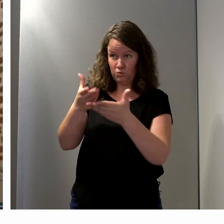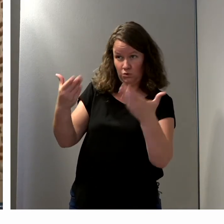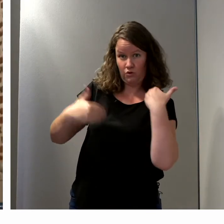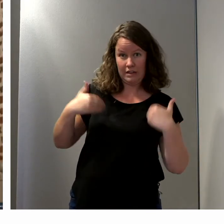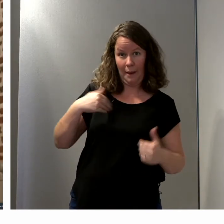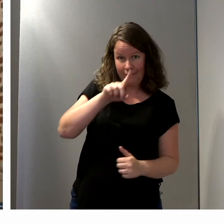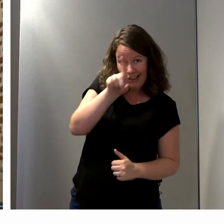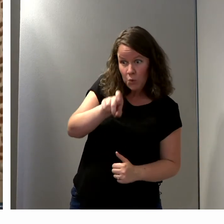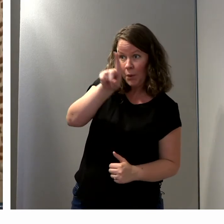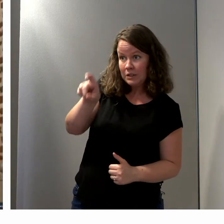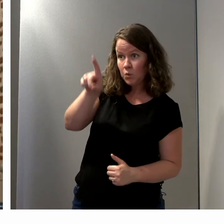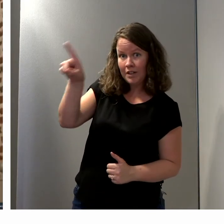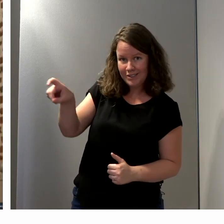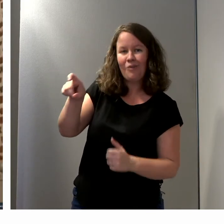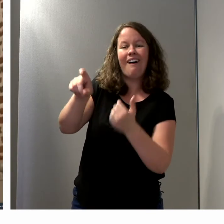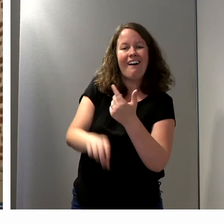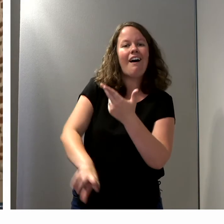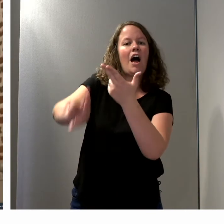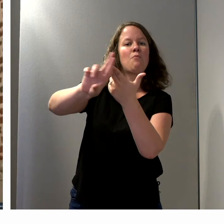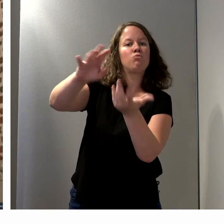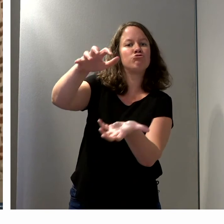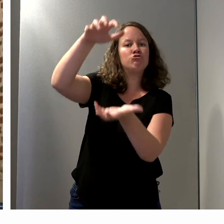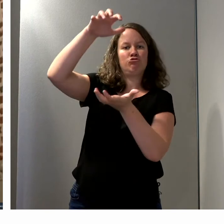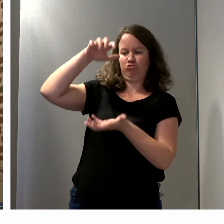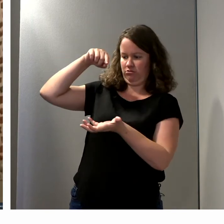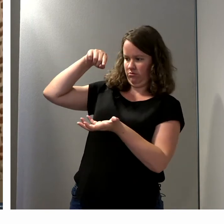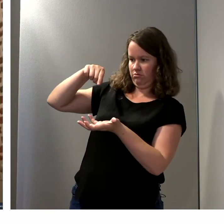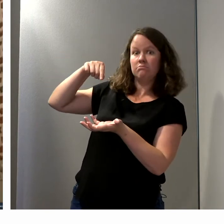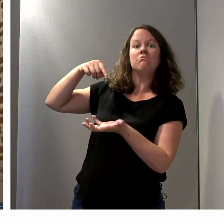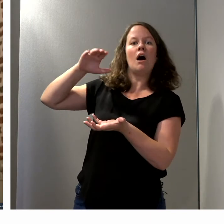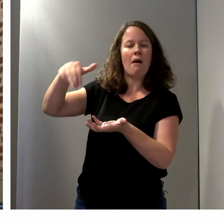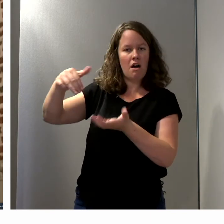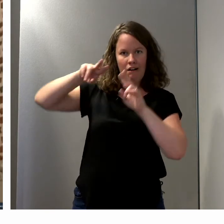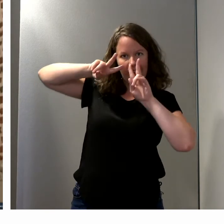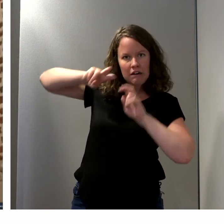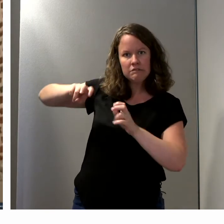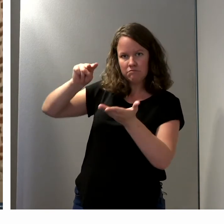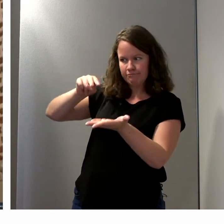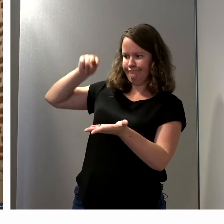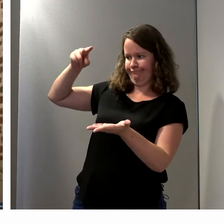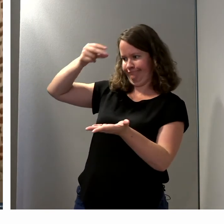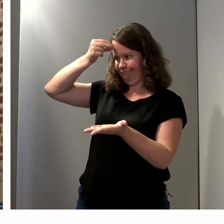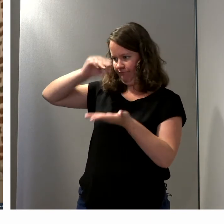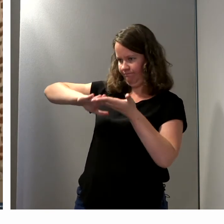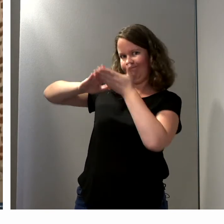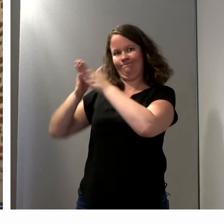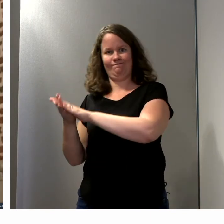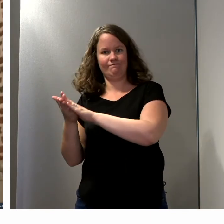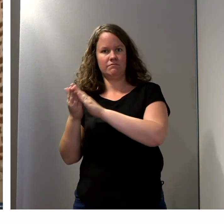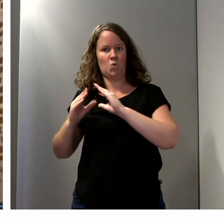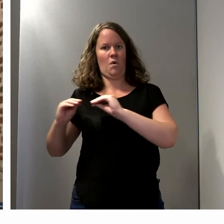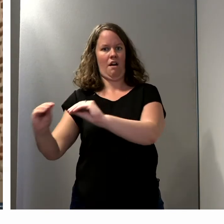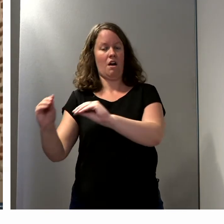franc, ne serait-ce que pour interpréter les propos qui sont dits, les mettre en perspective, etc. et s'assurer que le canal permet